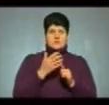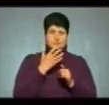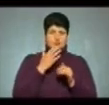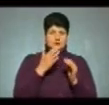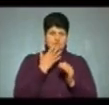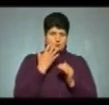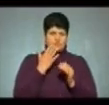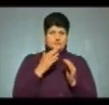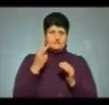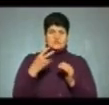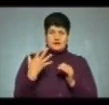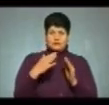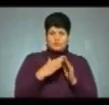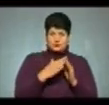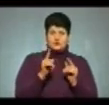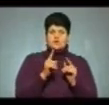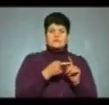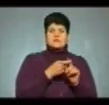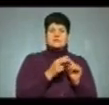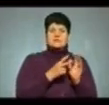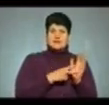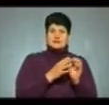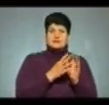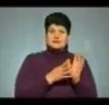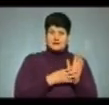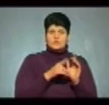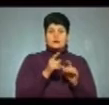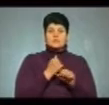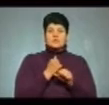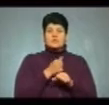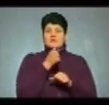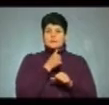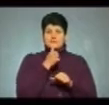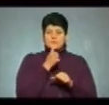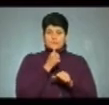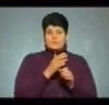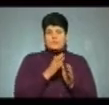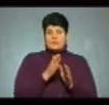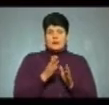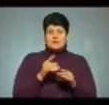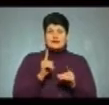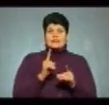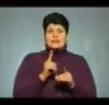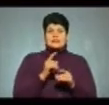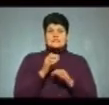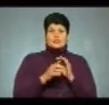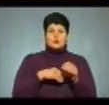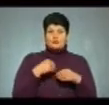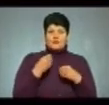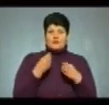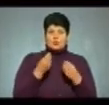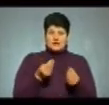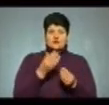25-му будинку. Що стосується 17-19 будинків, вони працюють в тестовому режимі тільки на цілодобову подачу гарячої води. Але на